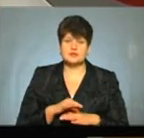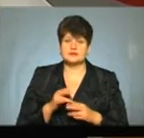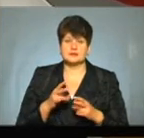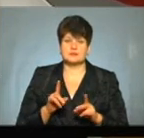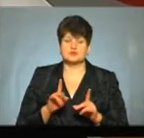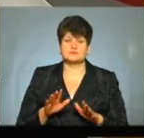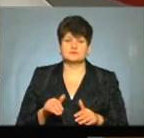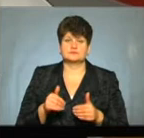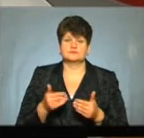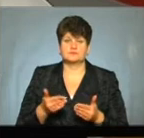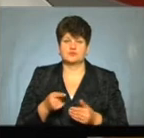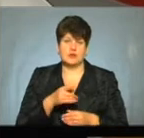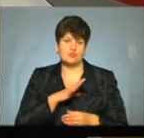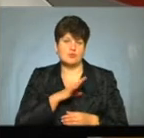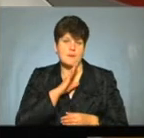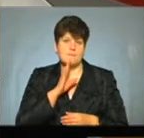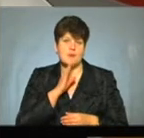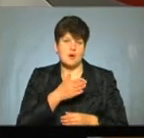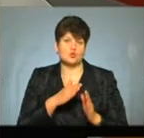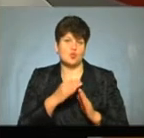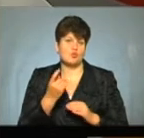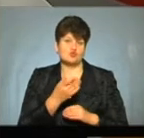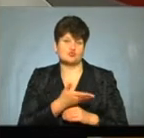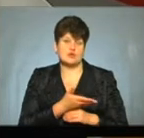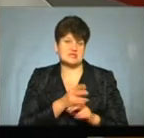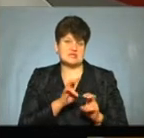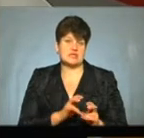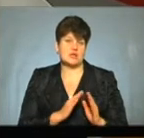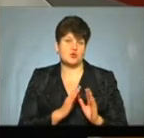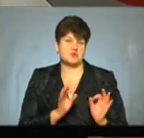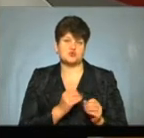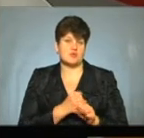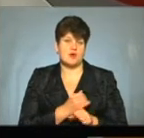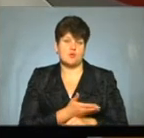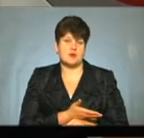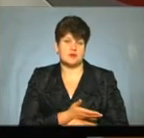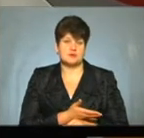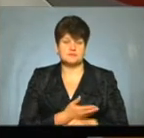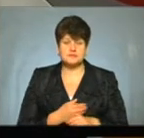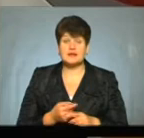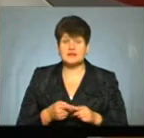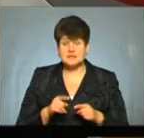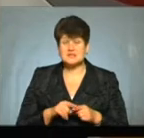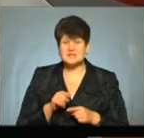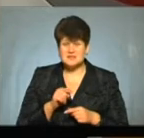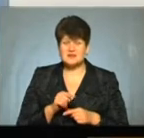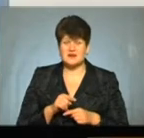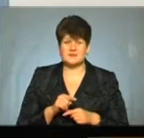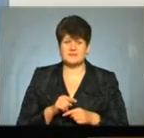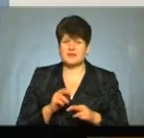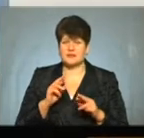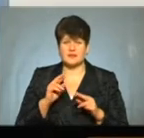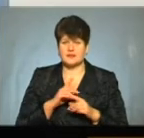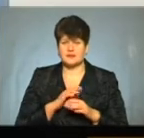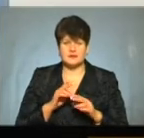була мамою, домогосподаркою, просто сиділа вдома, нічого не робила. Ну, це от така, скажімо так, свого роду